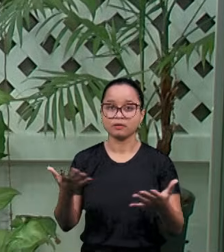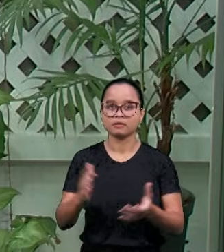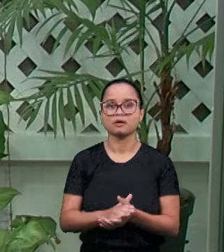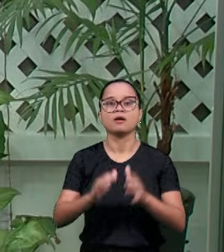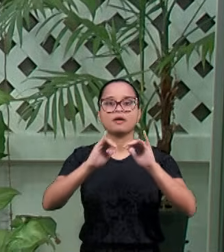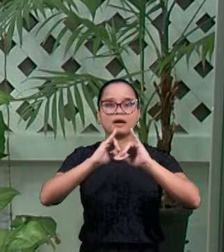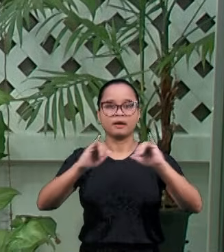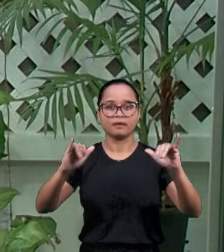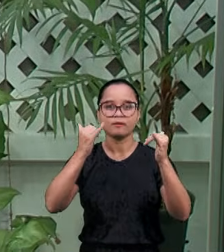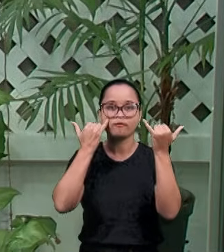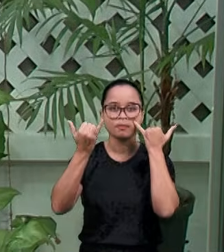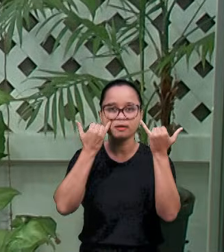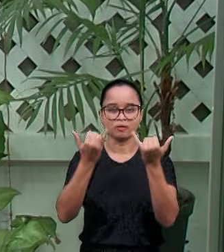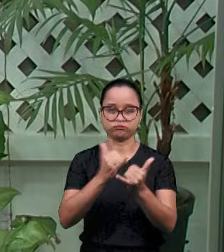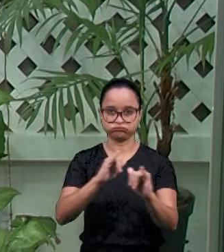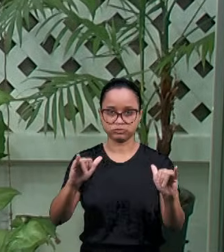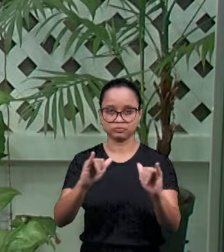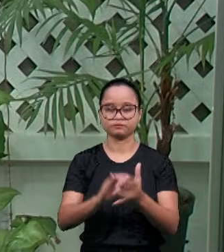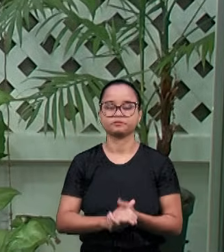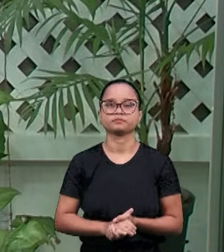nous donnons l'information. Aujourd'hui,